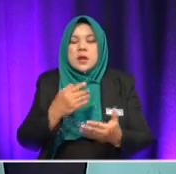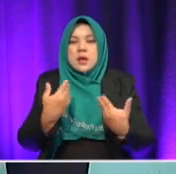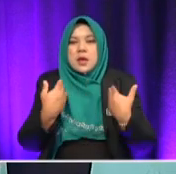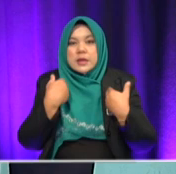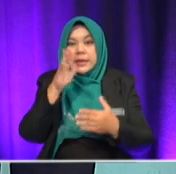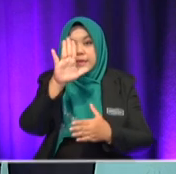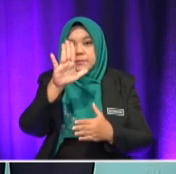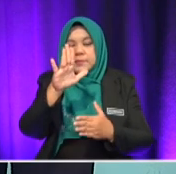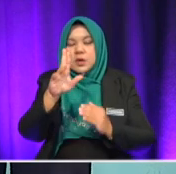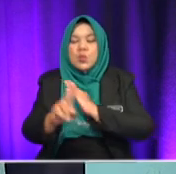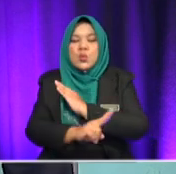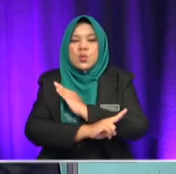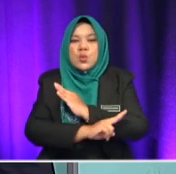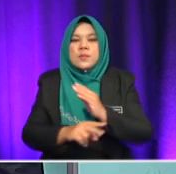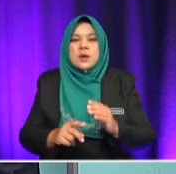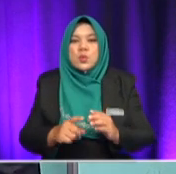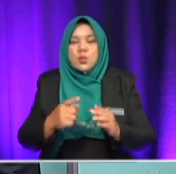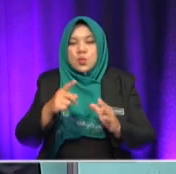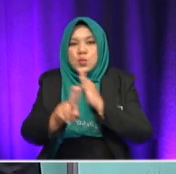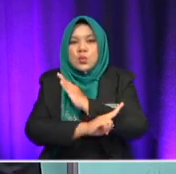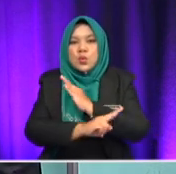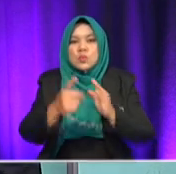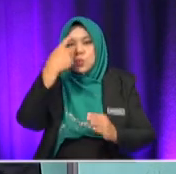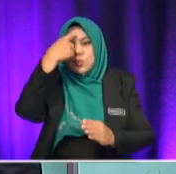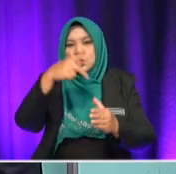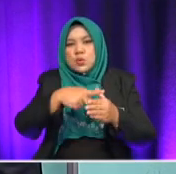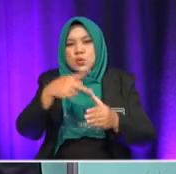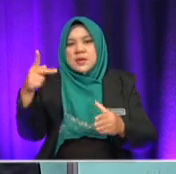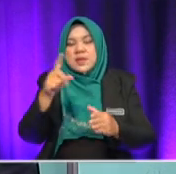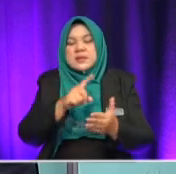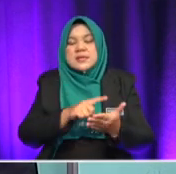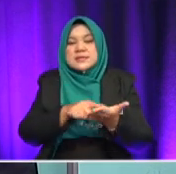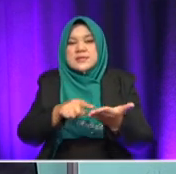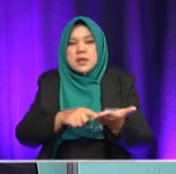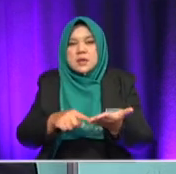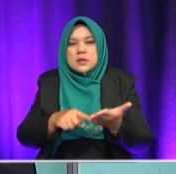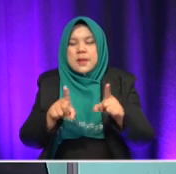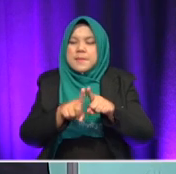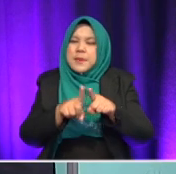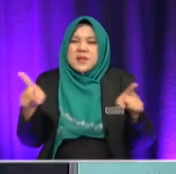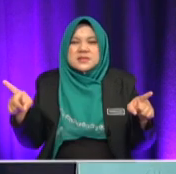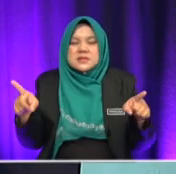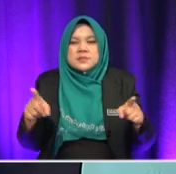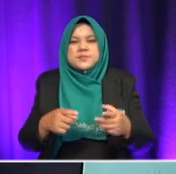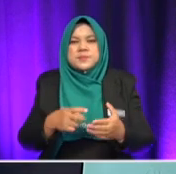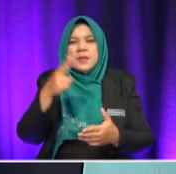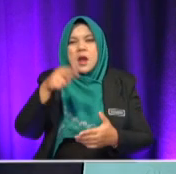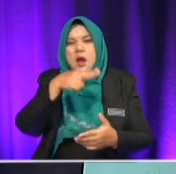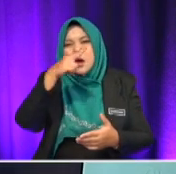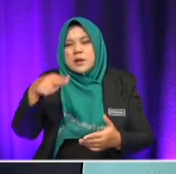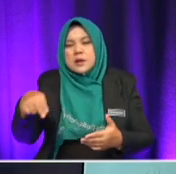ada lima hukum tetapi hukum mengeluarkan zakat ini dia berbesol daripada hukum-hukum yang kita belajar itu Haram